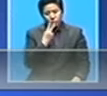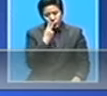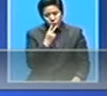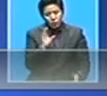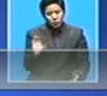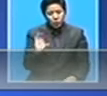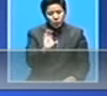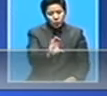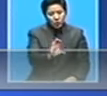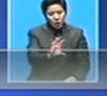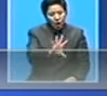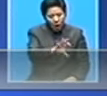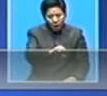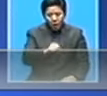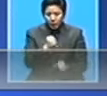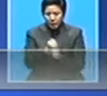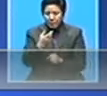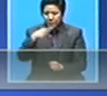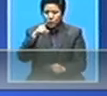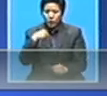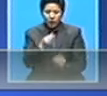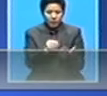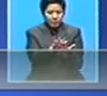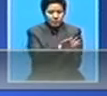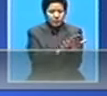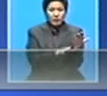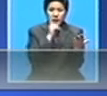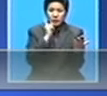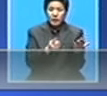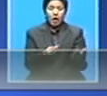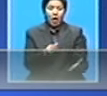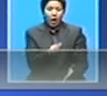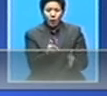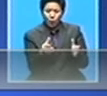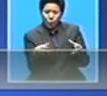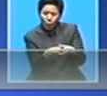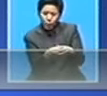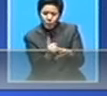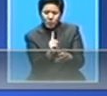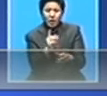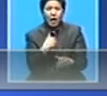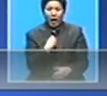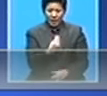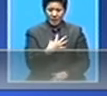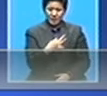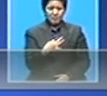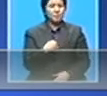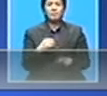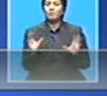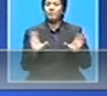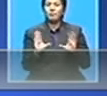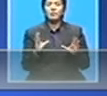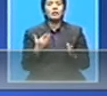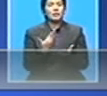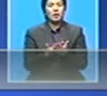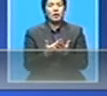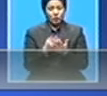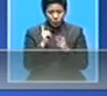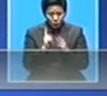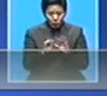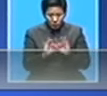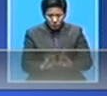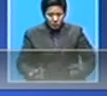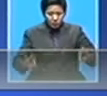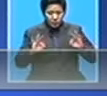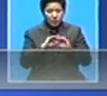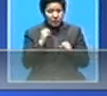ะนั้นไม่ว่ารัฐบาลใดก็ตามก็คงจะหลีกเลี่ยงสถานการณ์ด้านการเมืองไปไม่ได้ก็ขึ้นอยู่กับหลายส่วนด้วยกันทั้งการเมือง